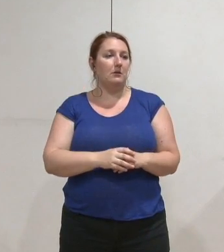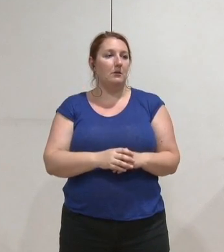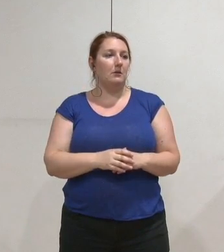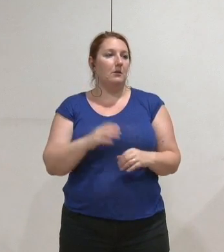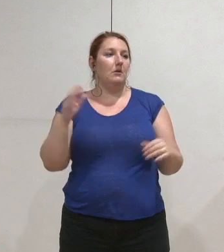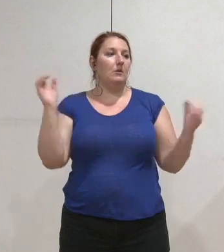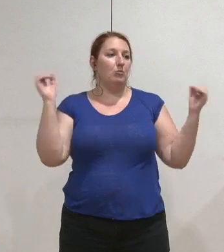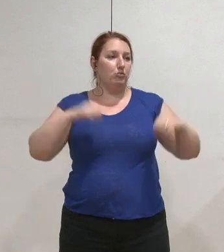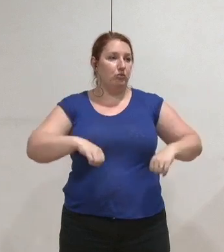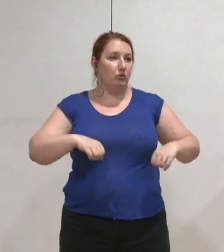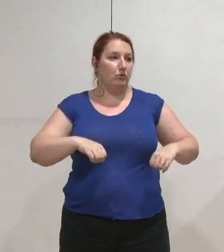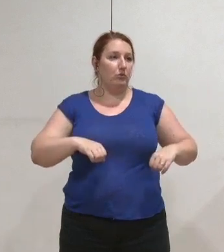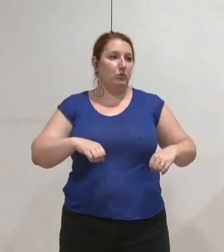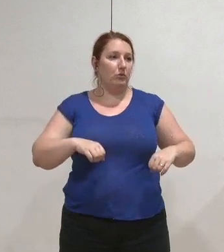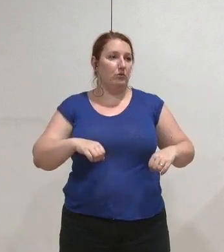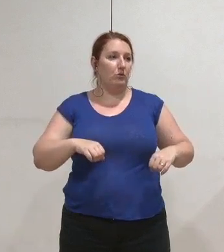qui vote